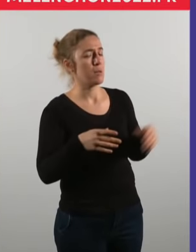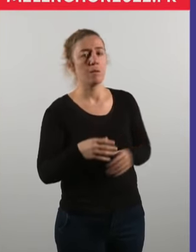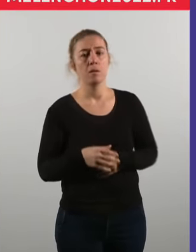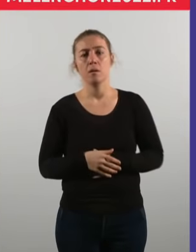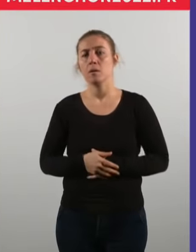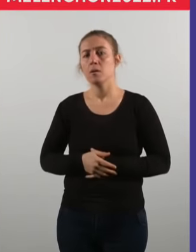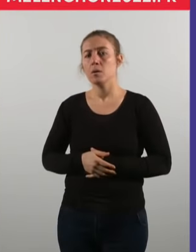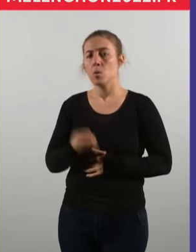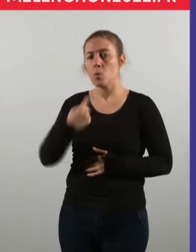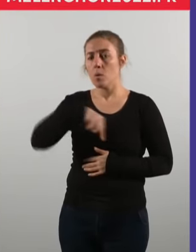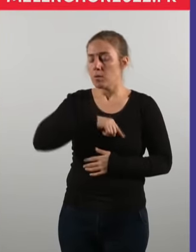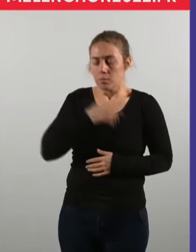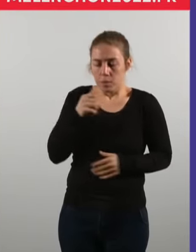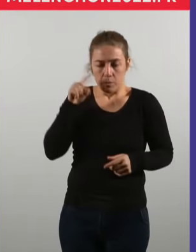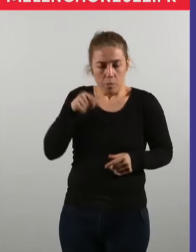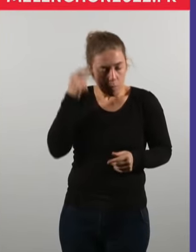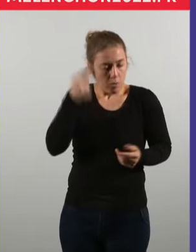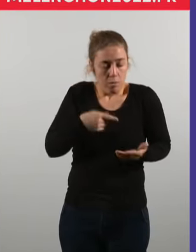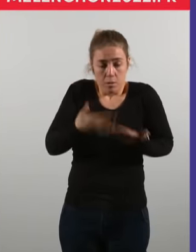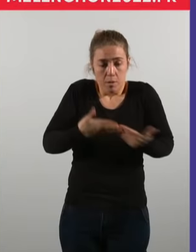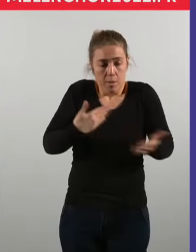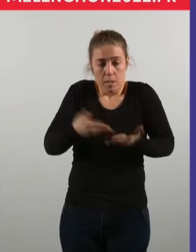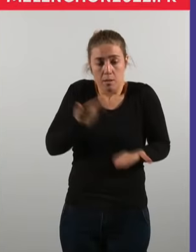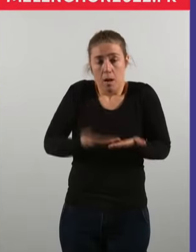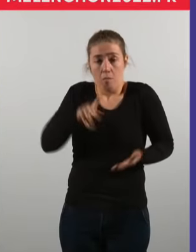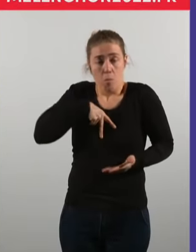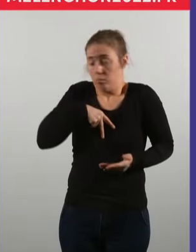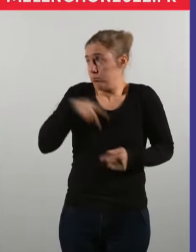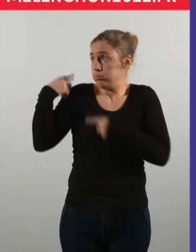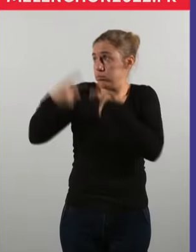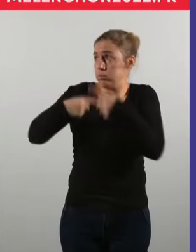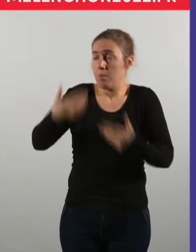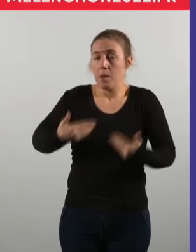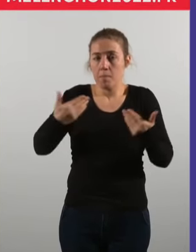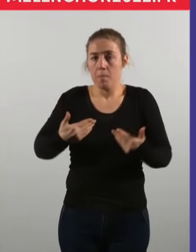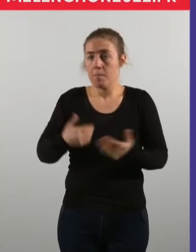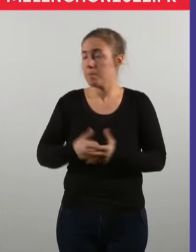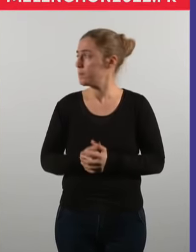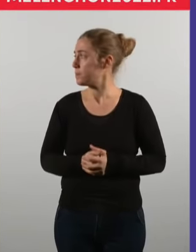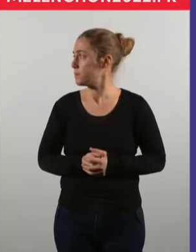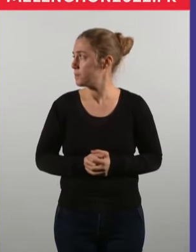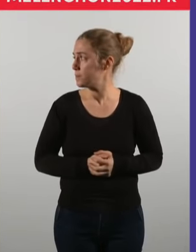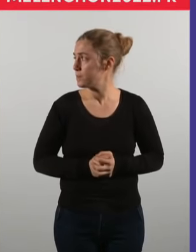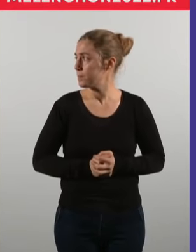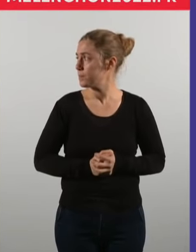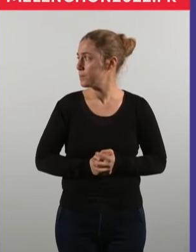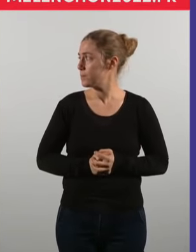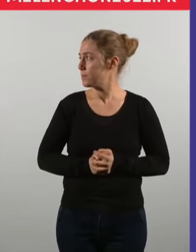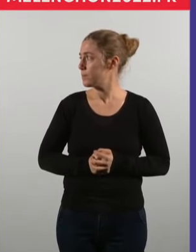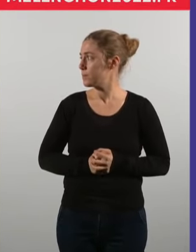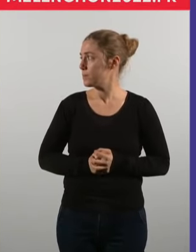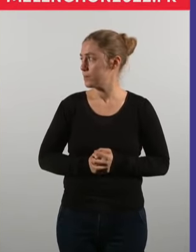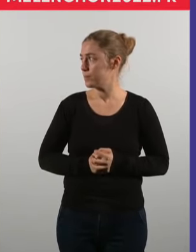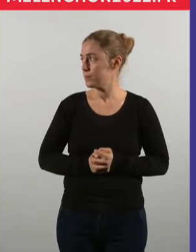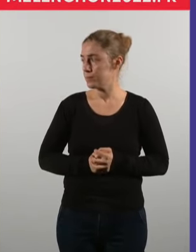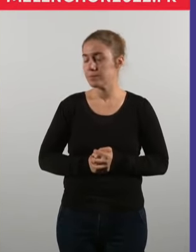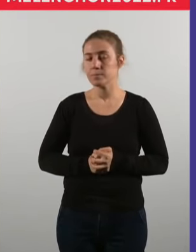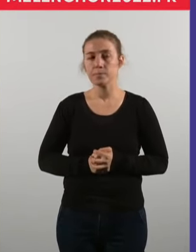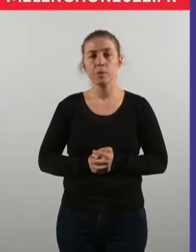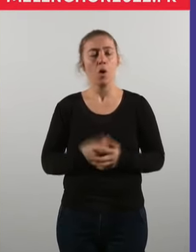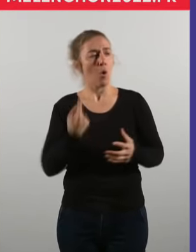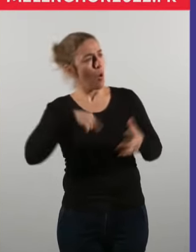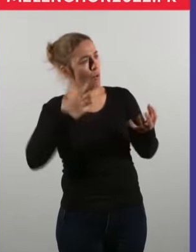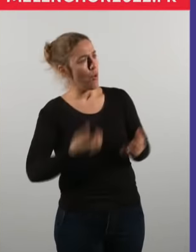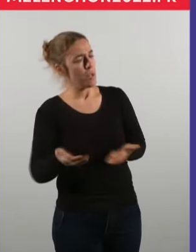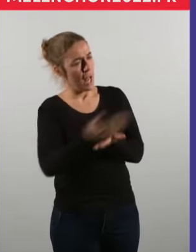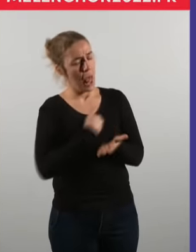notre métier. Moi, j'aime ça. J'ai toujours fait ça, donc... Nous demandons, par cet amendement, des horaires dignes et un salaire